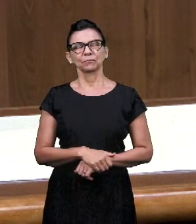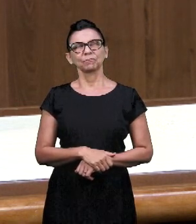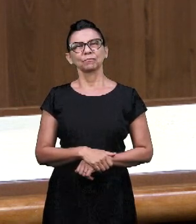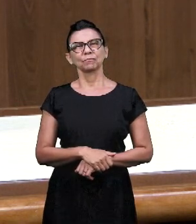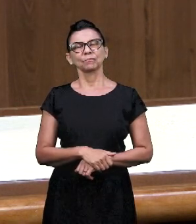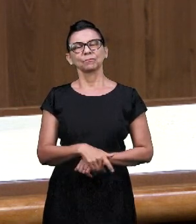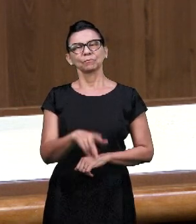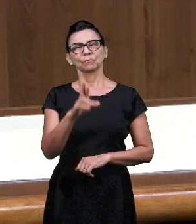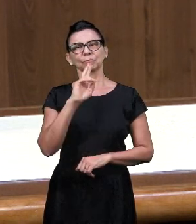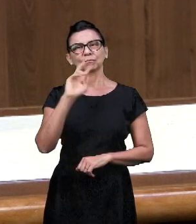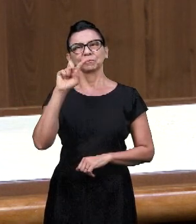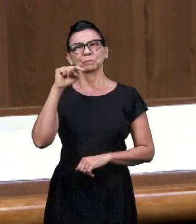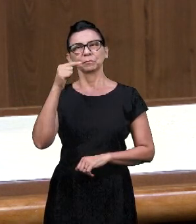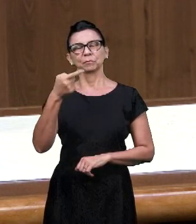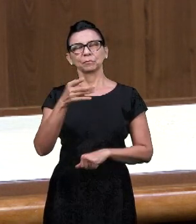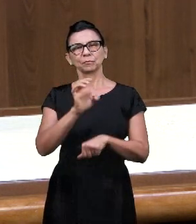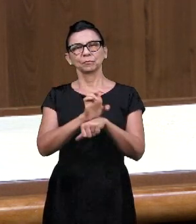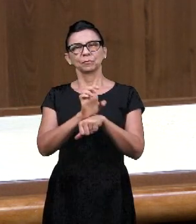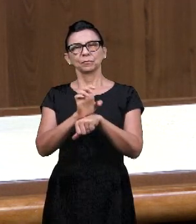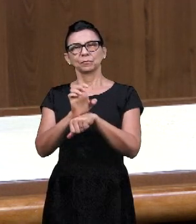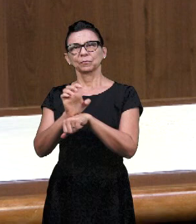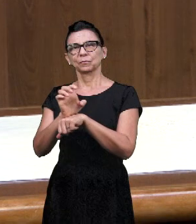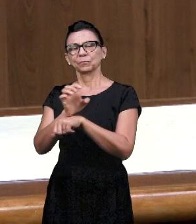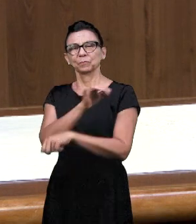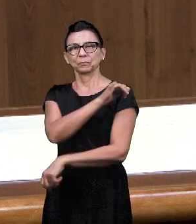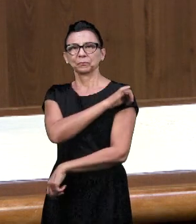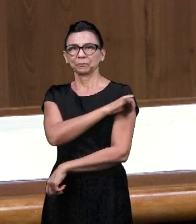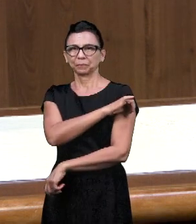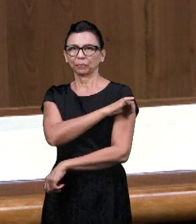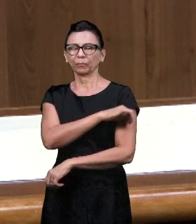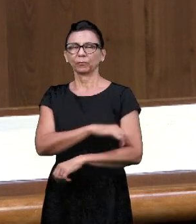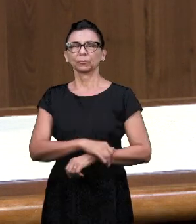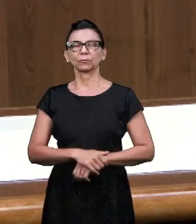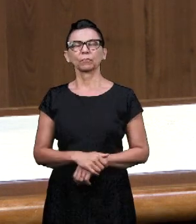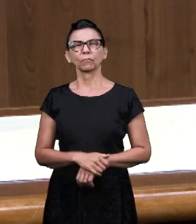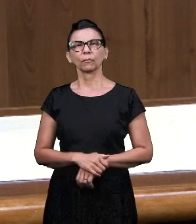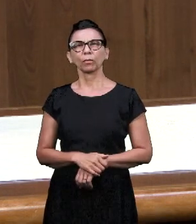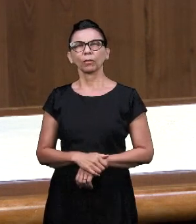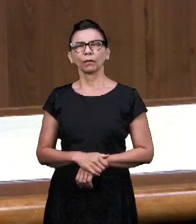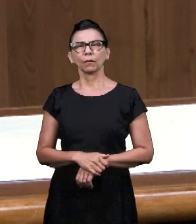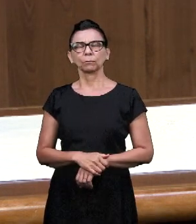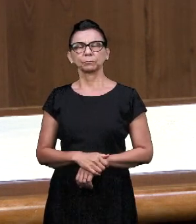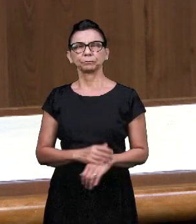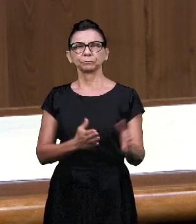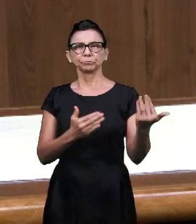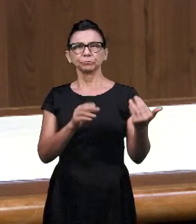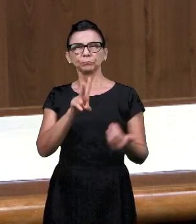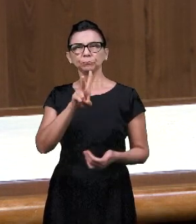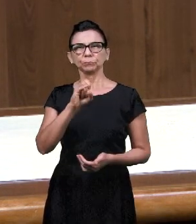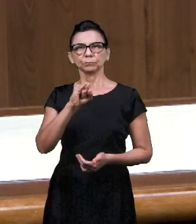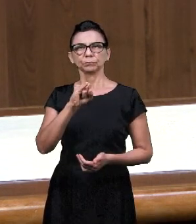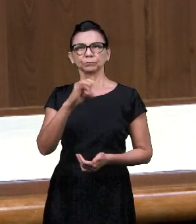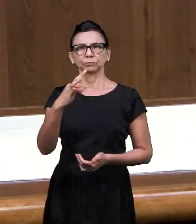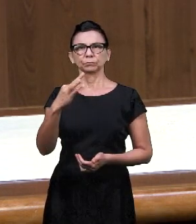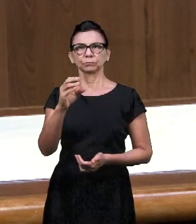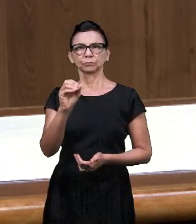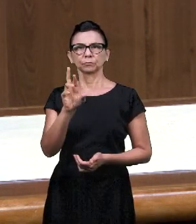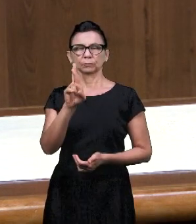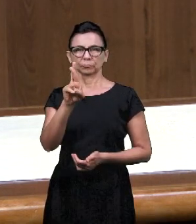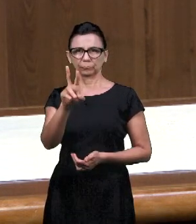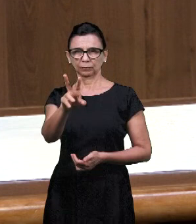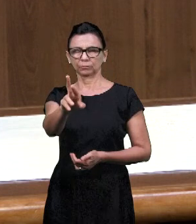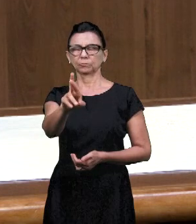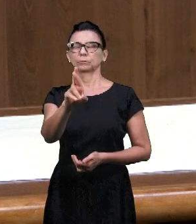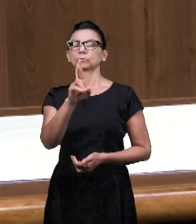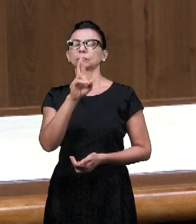où le jeune Victor va donner une réponse. Il appartient au groupe de jeunes de l'église de